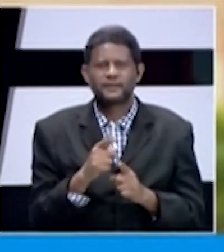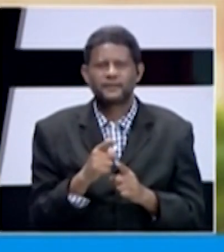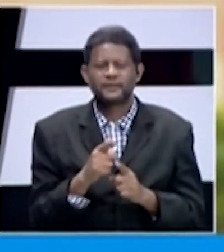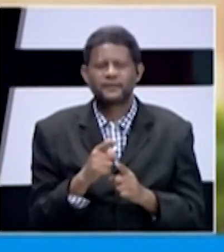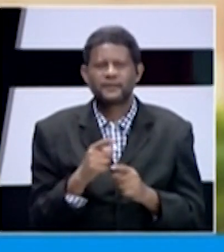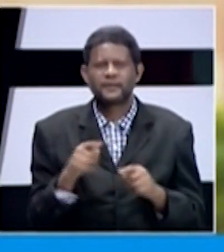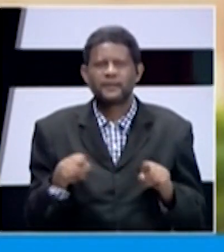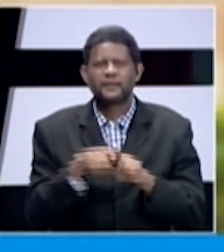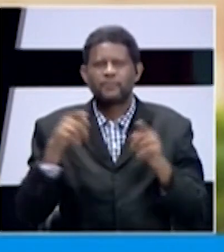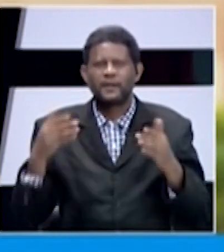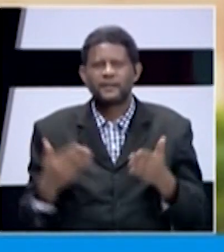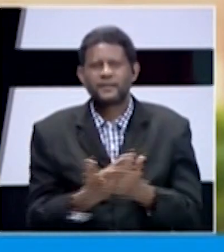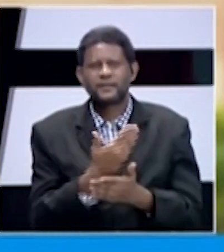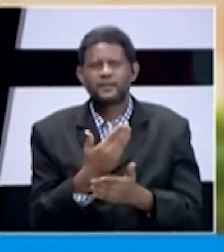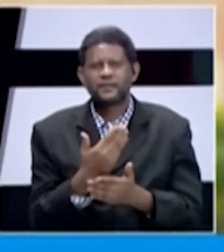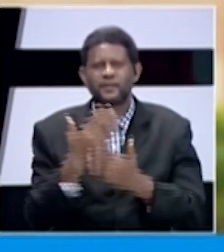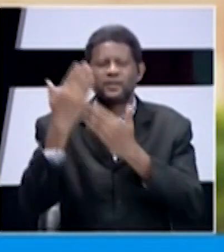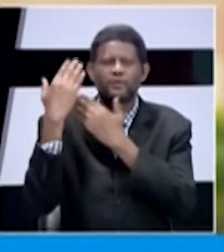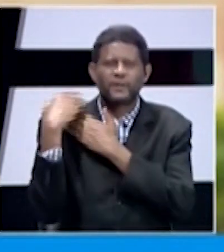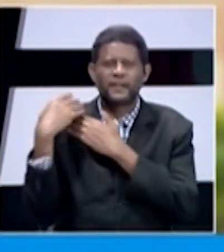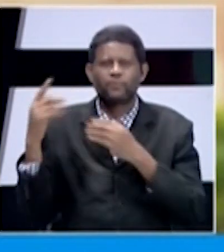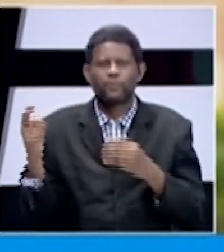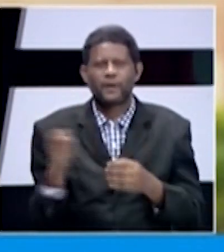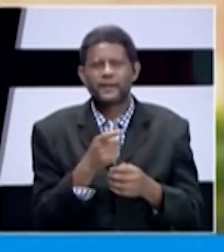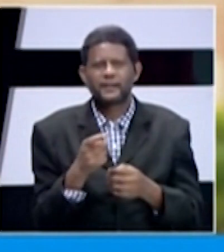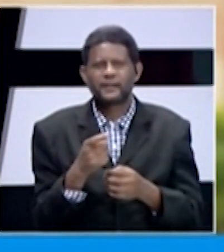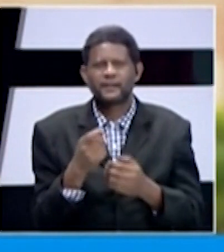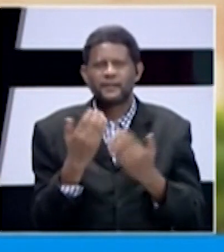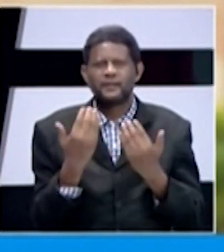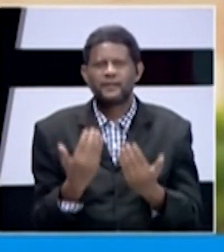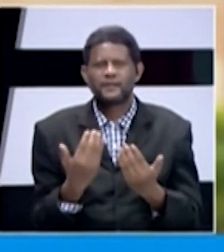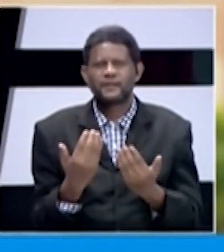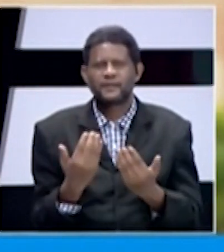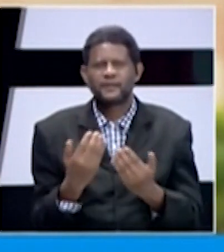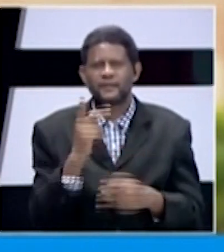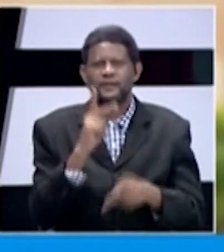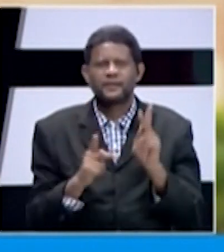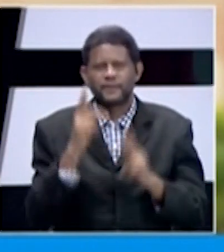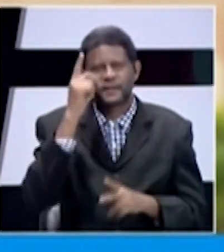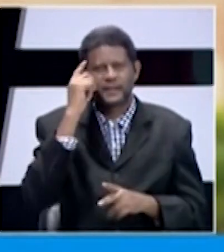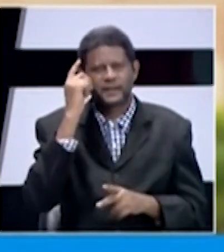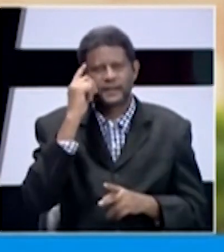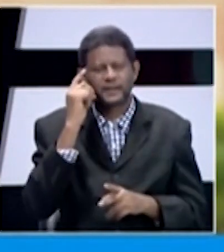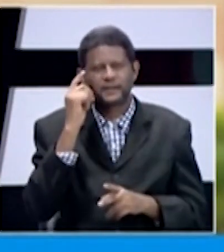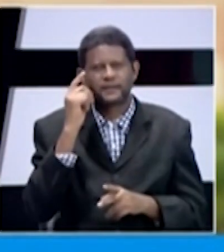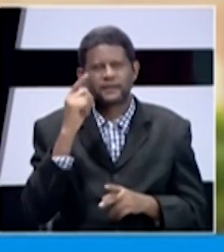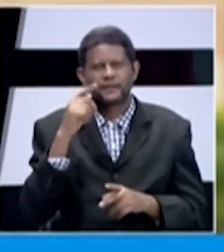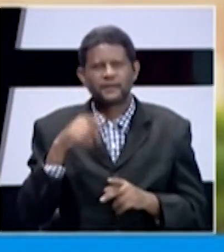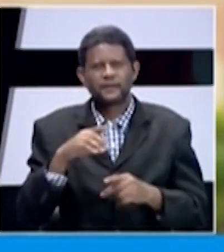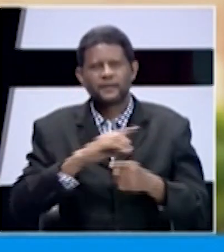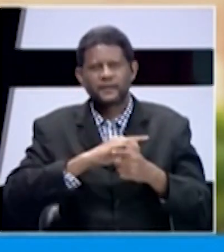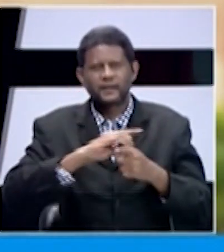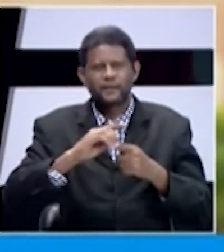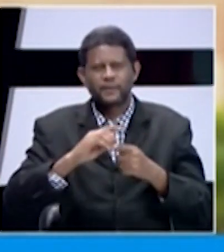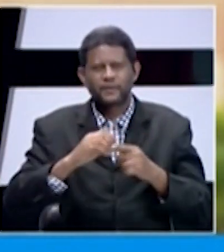ኣነ ሓድሽ ሽሞኛ ብምዃነይ ሕዚ ህዝቢ ትግራይ ካብ መስመሩ